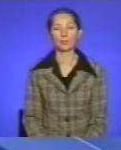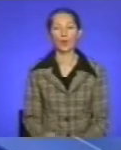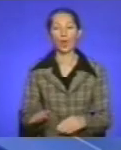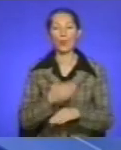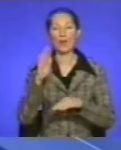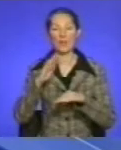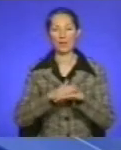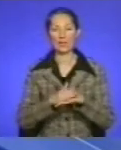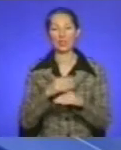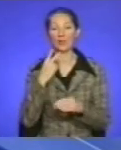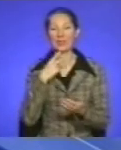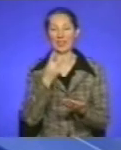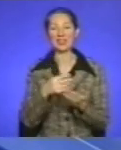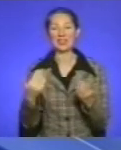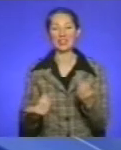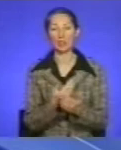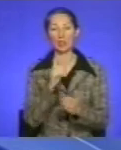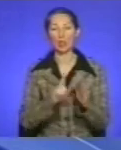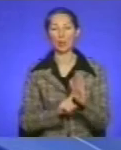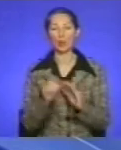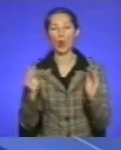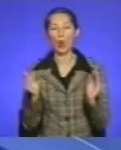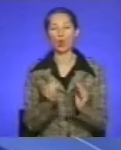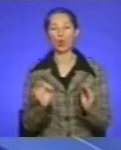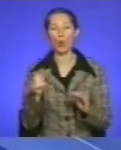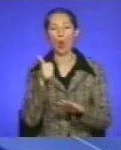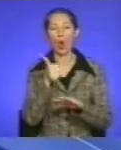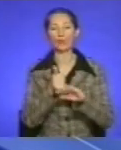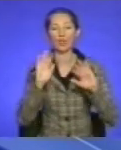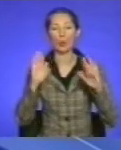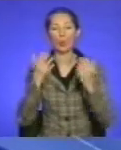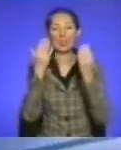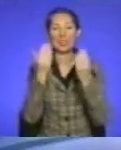Добрий вечір. Ви дивитесь «Вісті». На початку коротко про головні події дня.